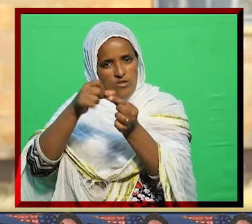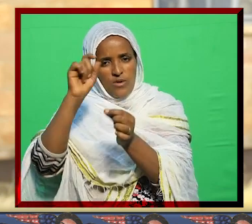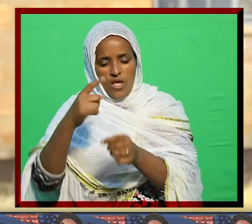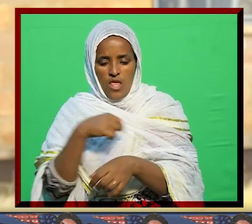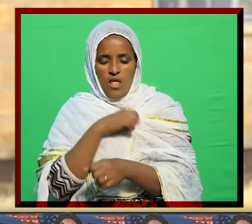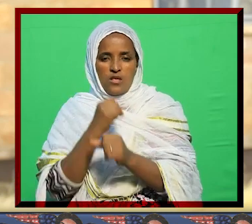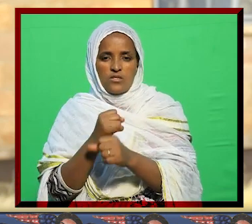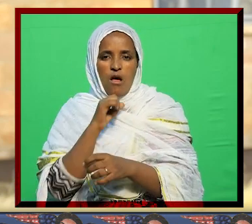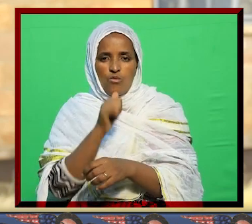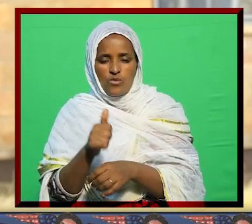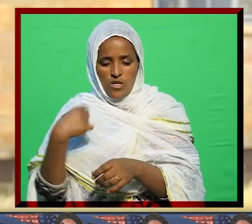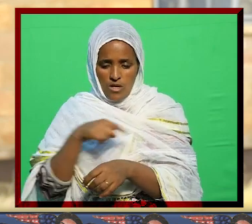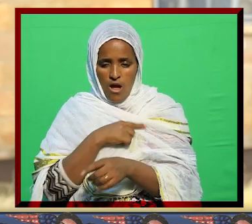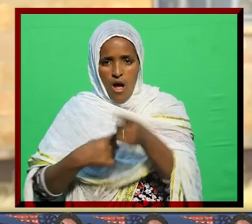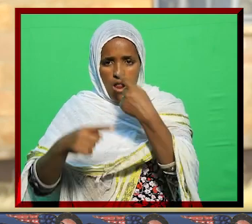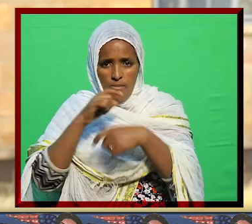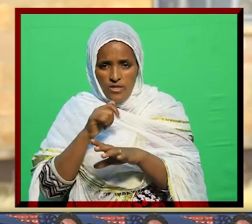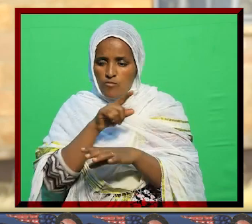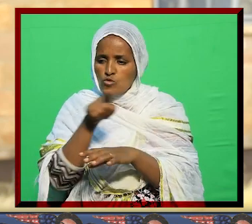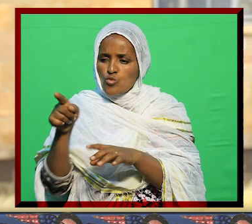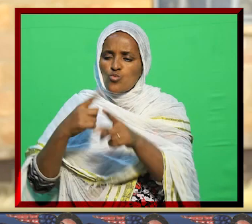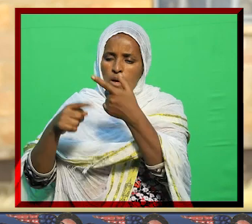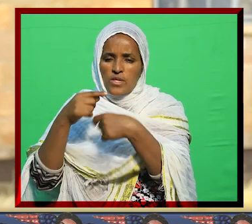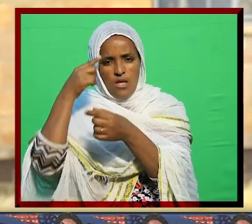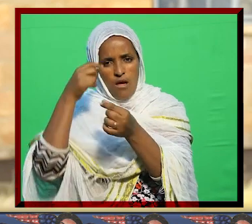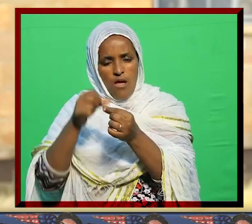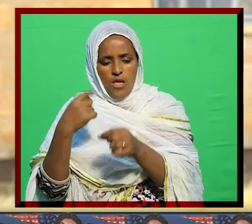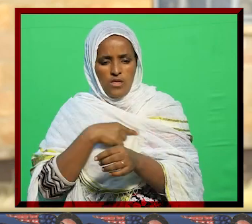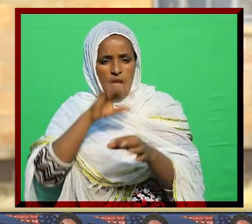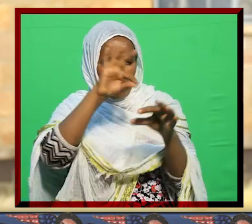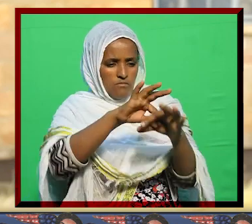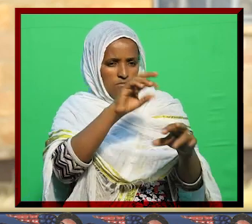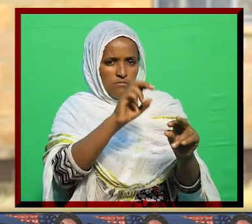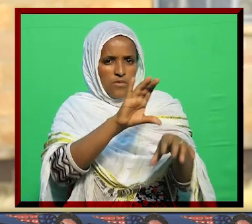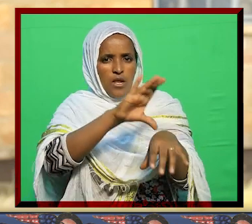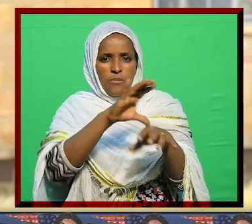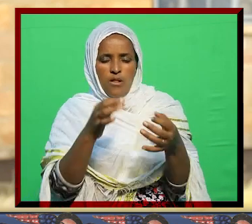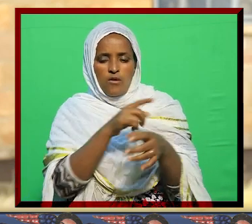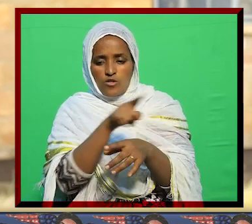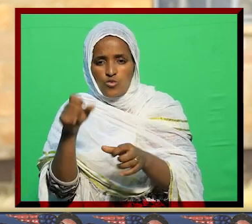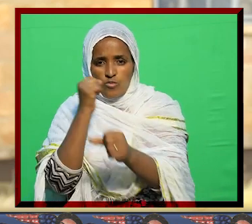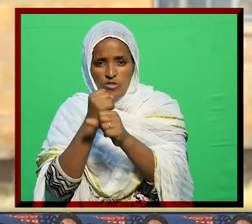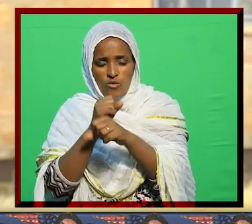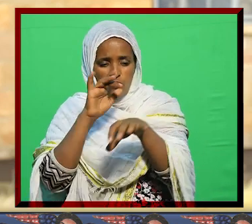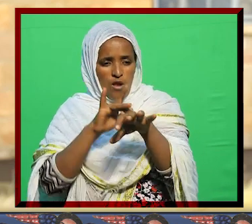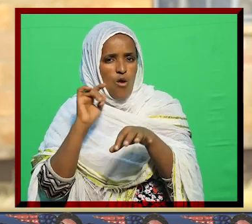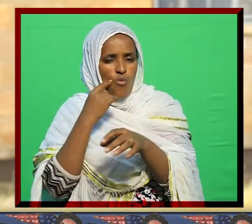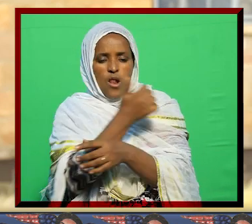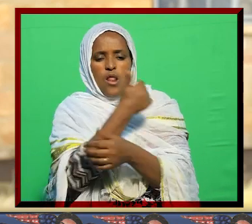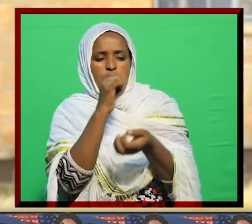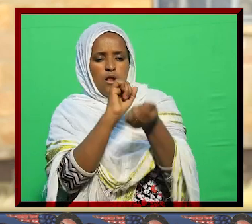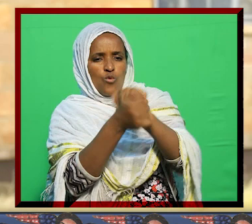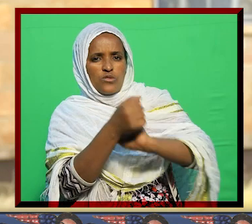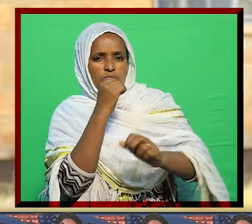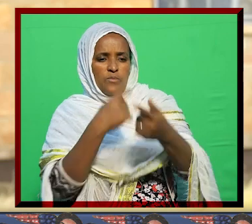እያልን ልናስበው ይገባል። የኛ ስራ እንዳልሆነ እኛ እንዳላመጣ ነው እያንዳንዱ ነገር እኛ የተከልነው ገዳም የለም እኛ ያነጽነው ነገር የለም እነሱ ባነጹት